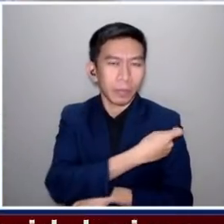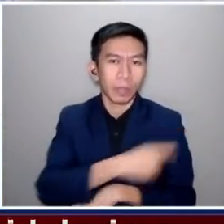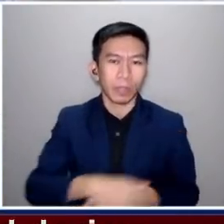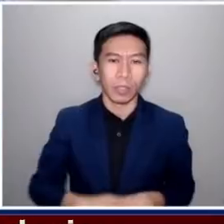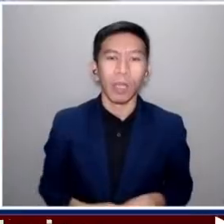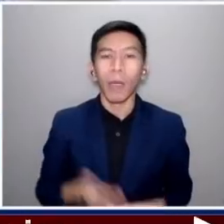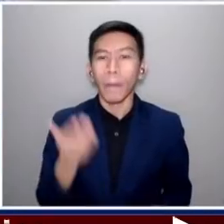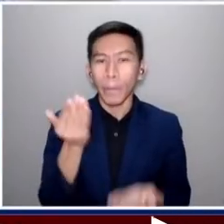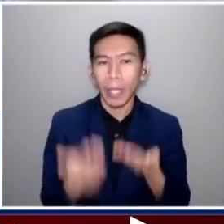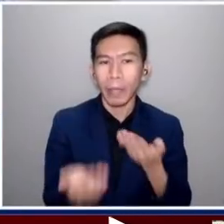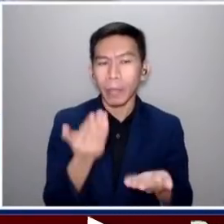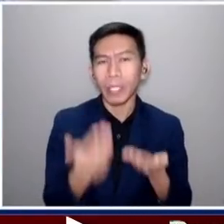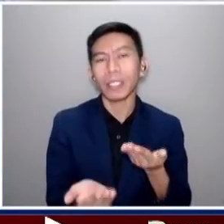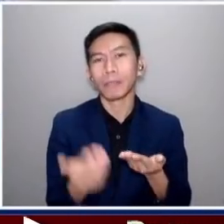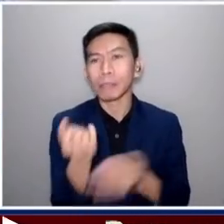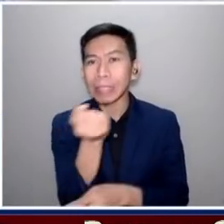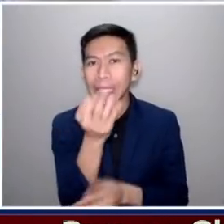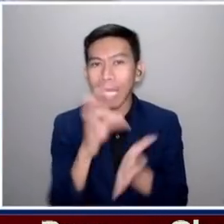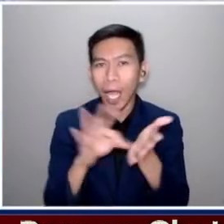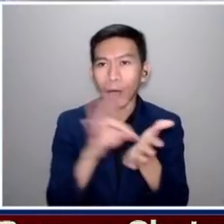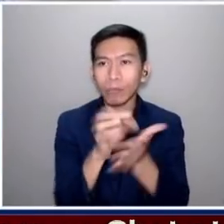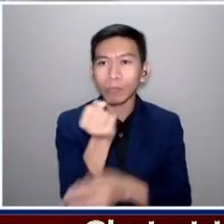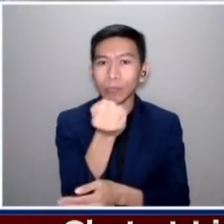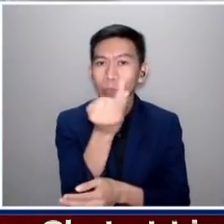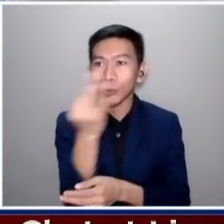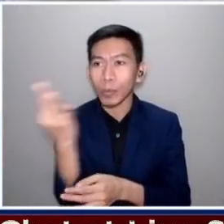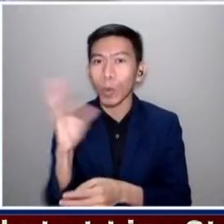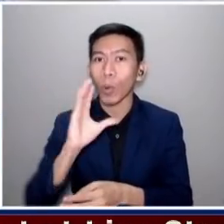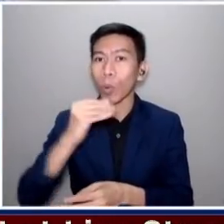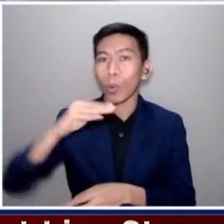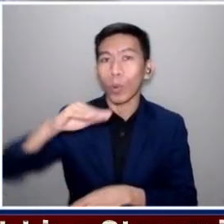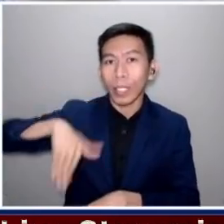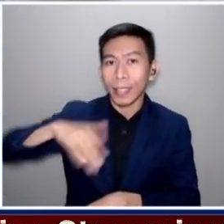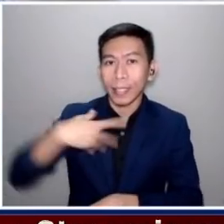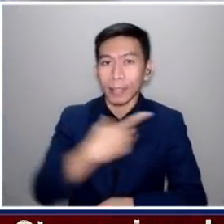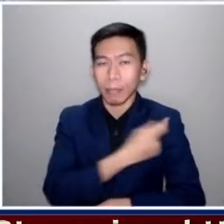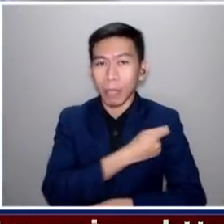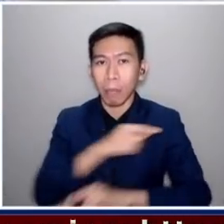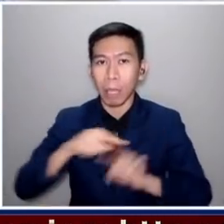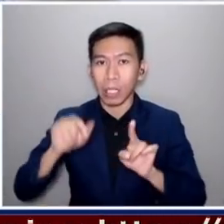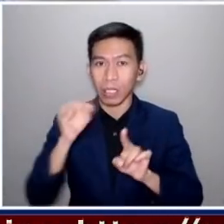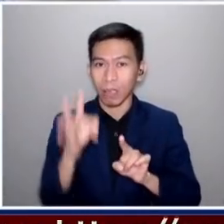unvaccinated individuals can be given, but in terms of details,